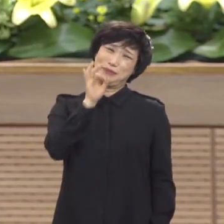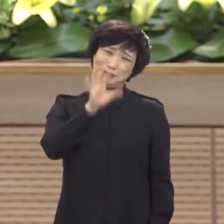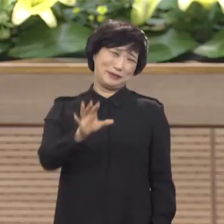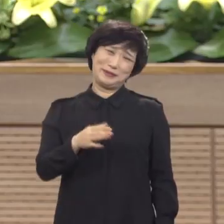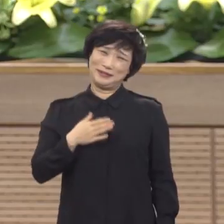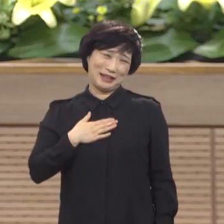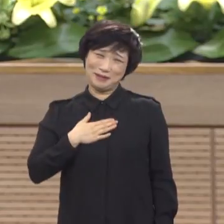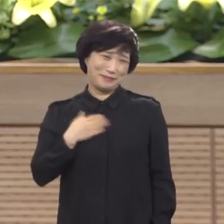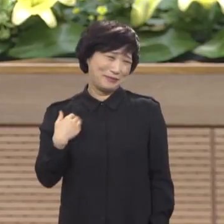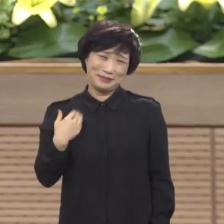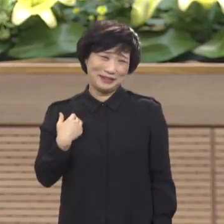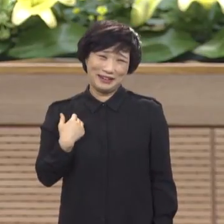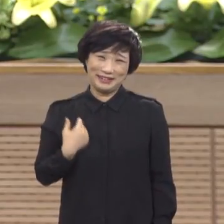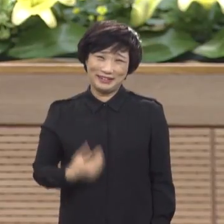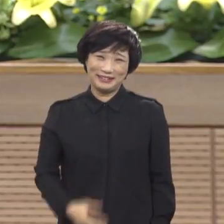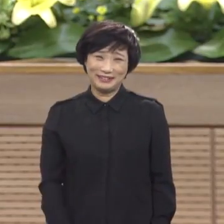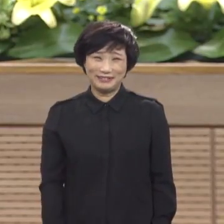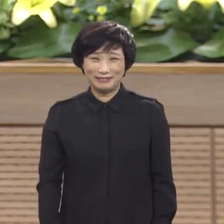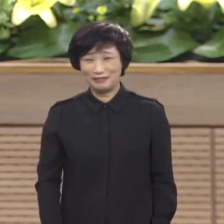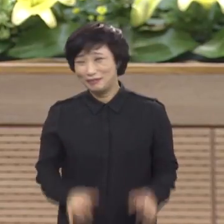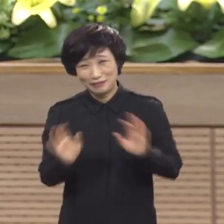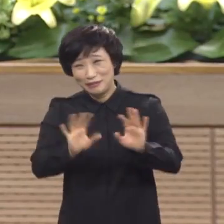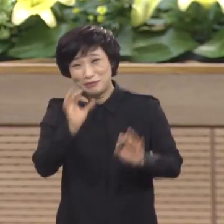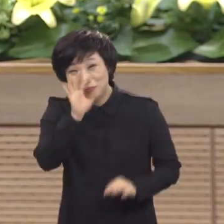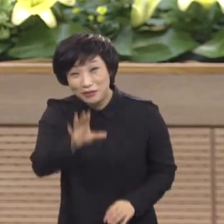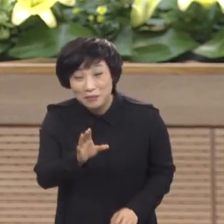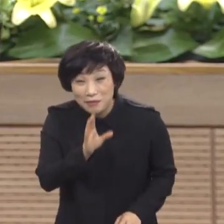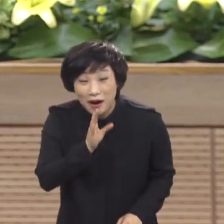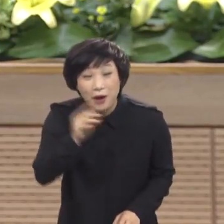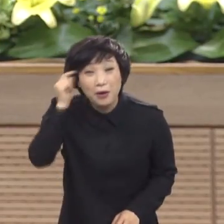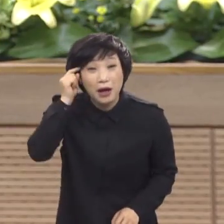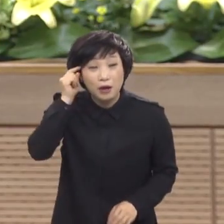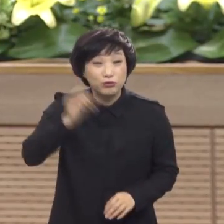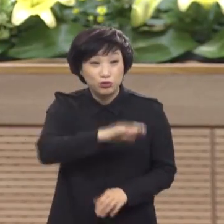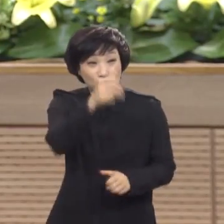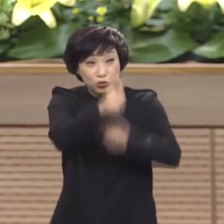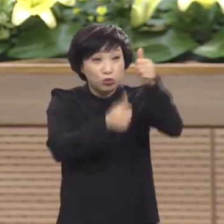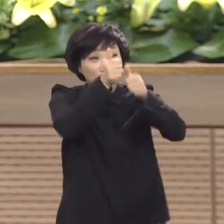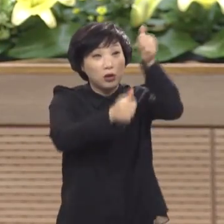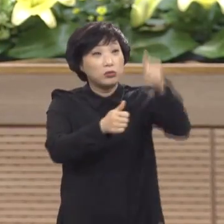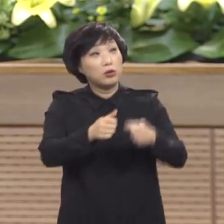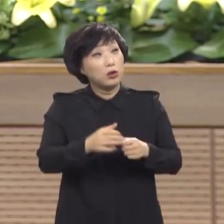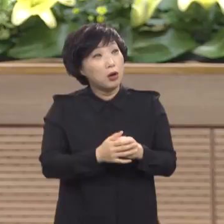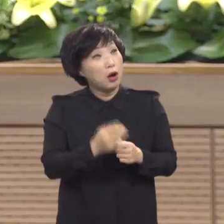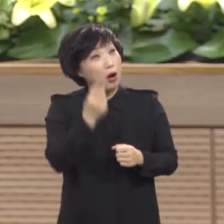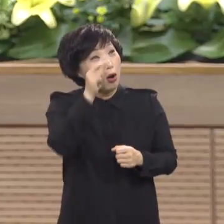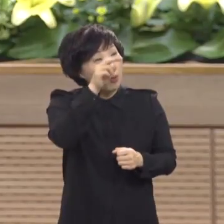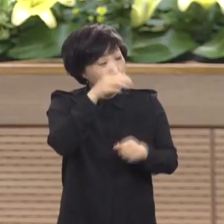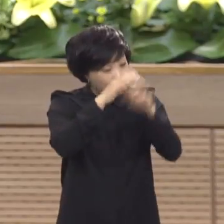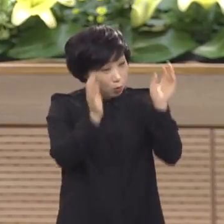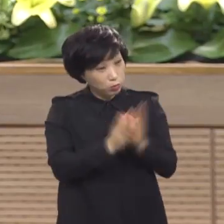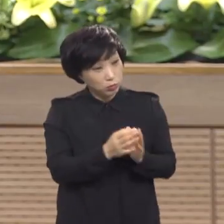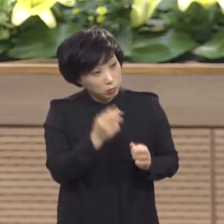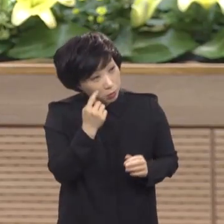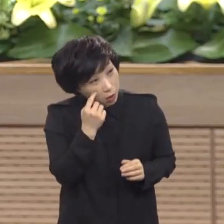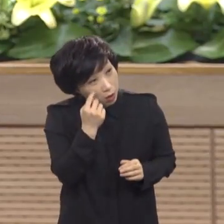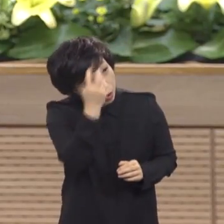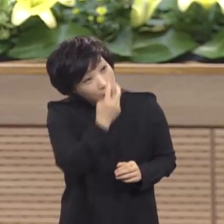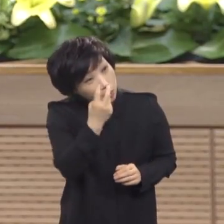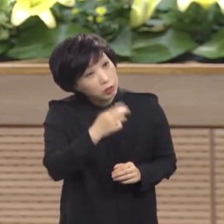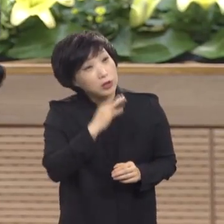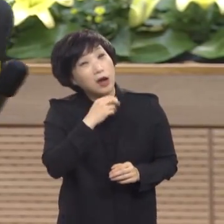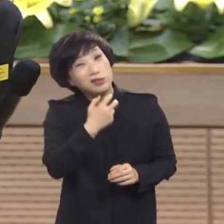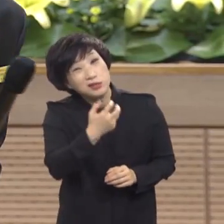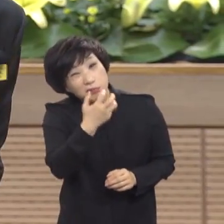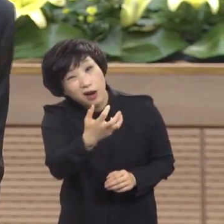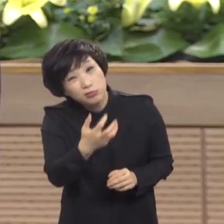감히 내가 생각할 수 있겠어요? 없어요. 왜? 우리 조상들을 보니까 다 7, 80년에 죽었더라